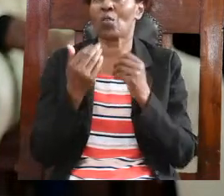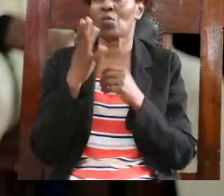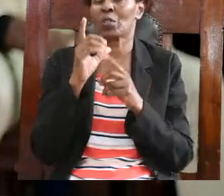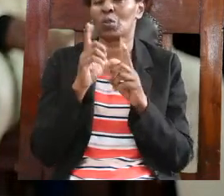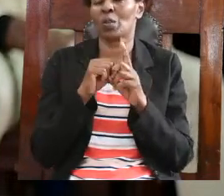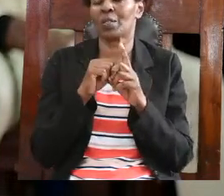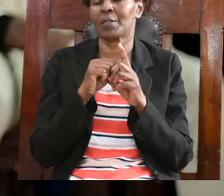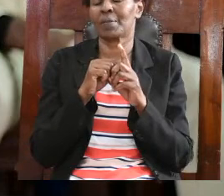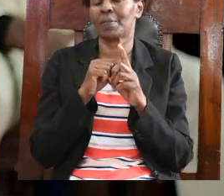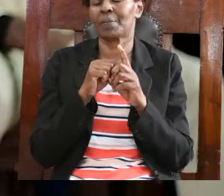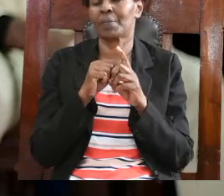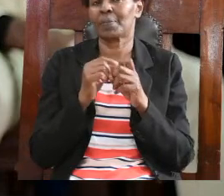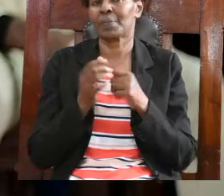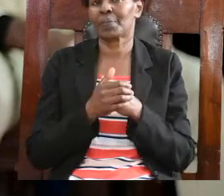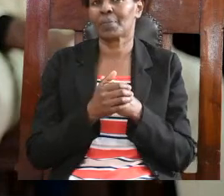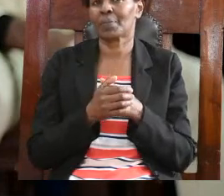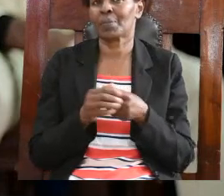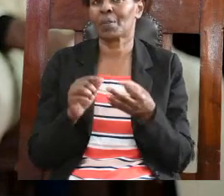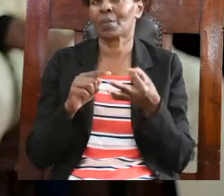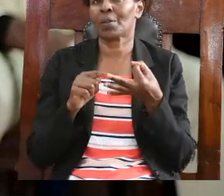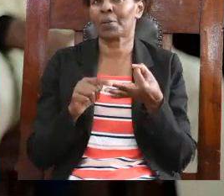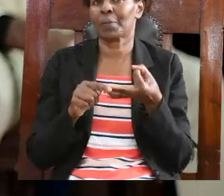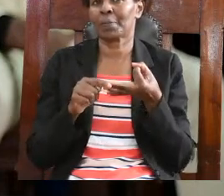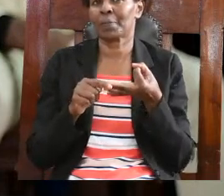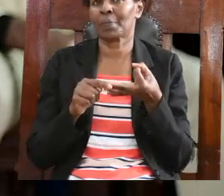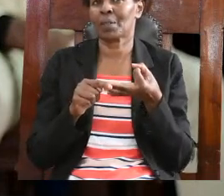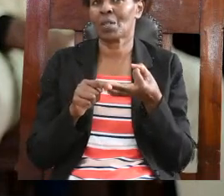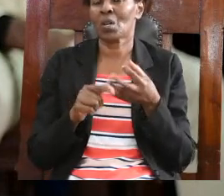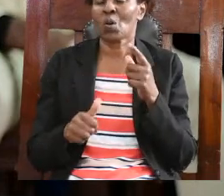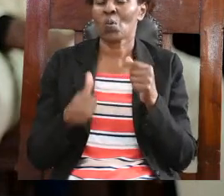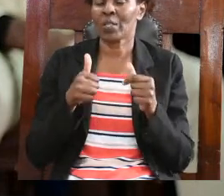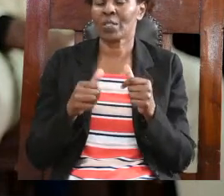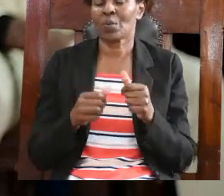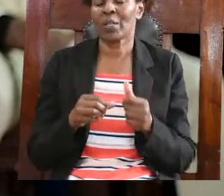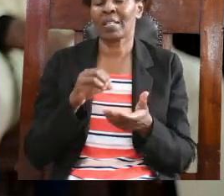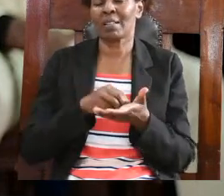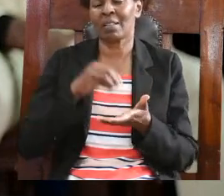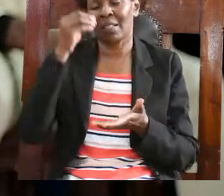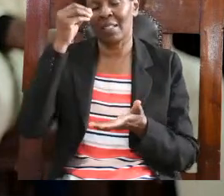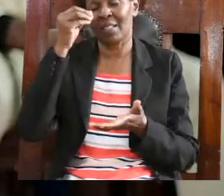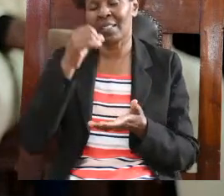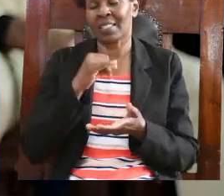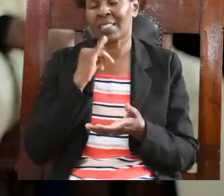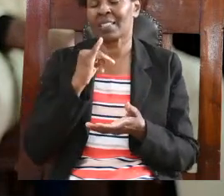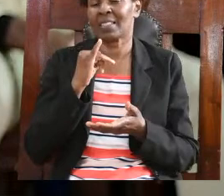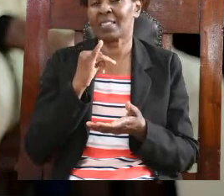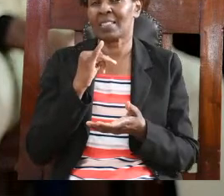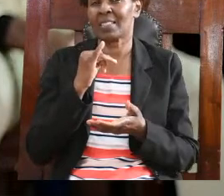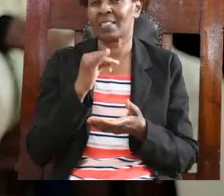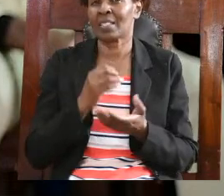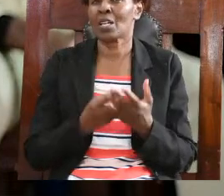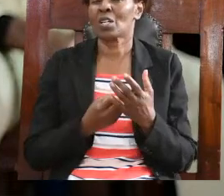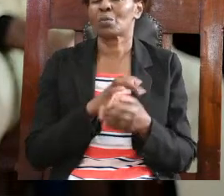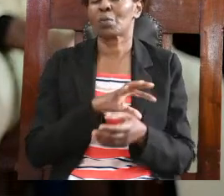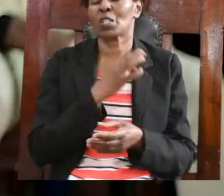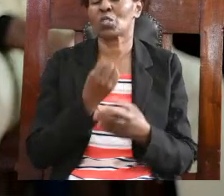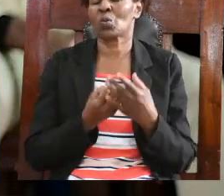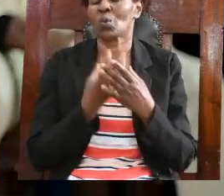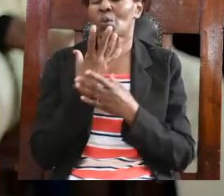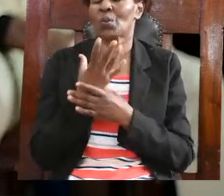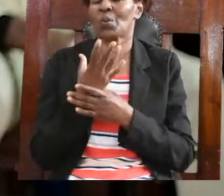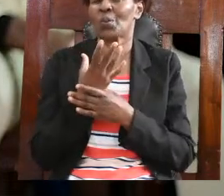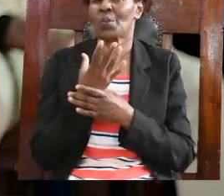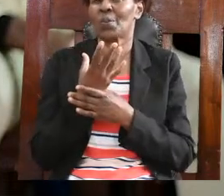Jesus Christ. Jambo la tatu ambalo tunajifunza ni kwamba ukomavu wa kiroho